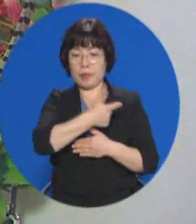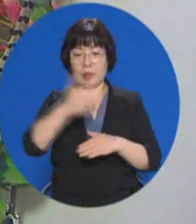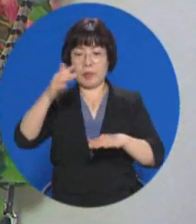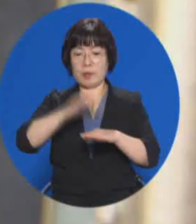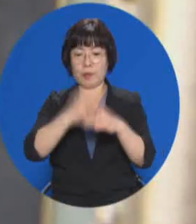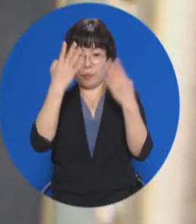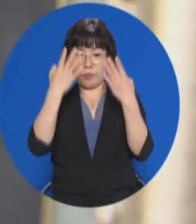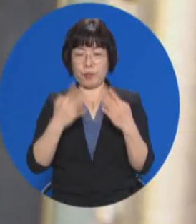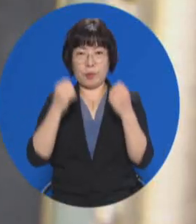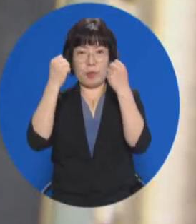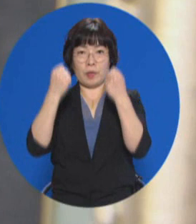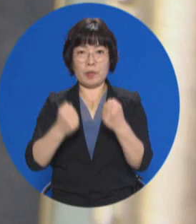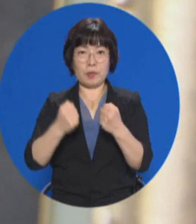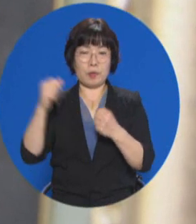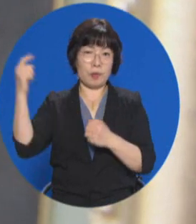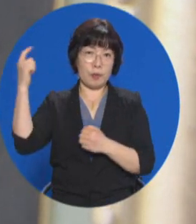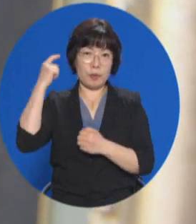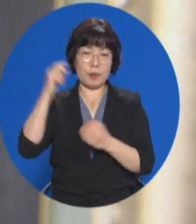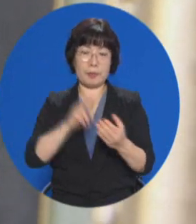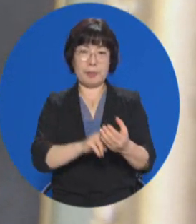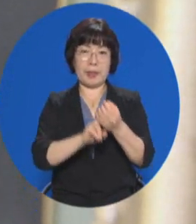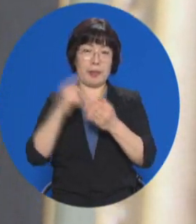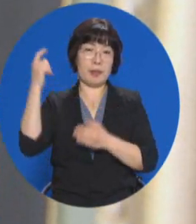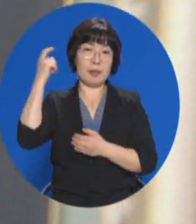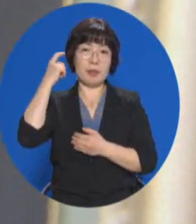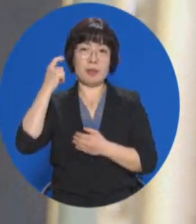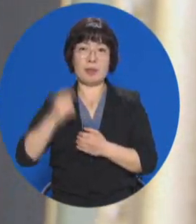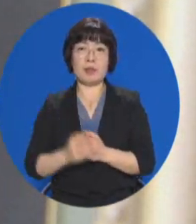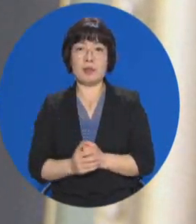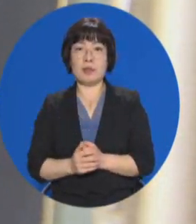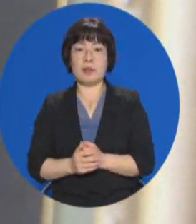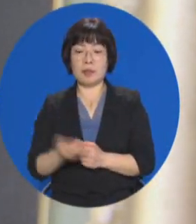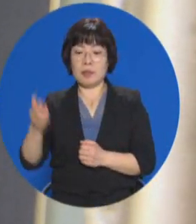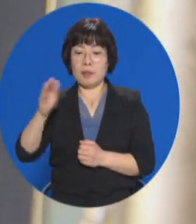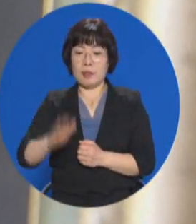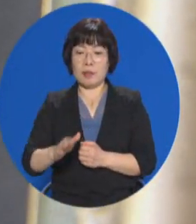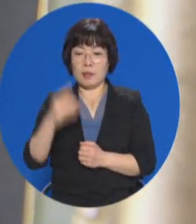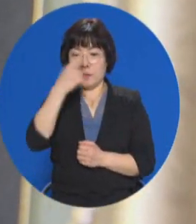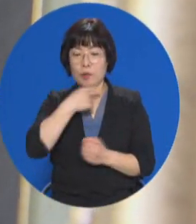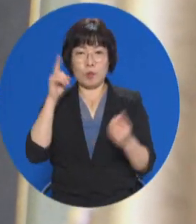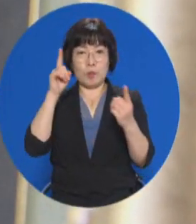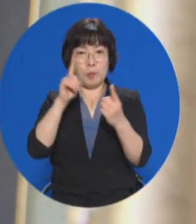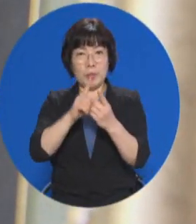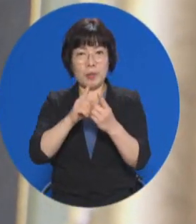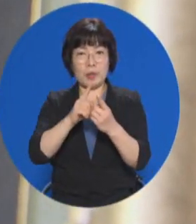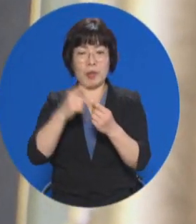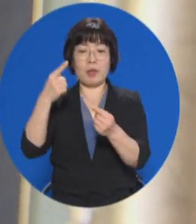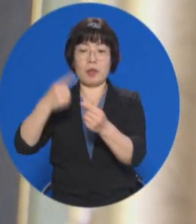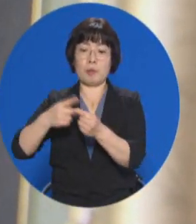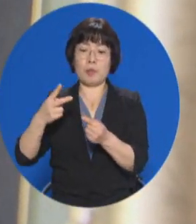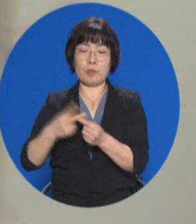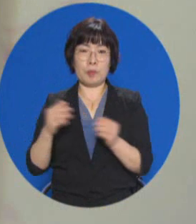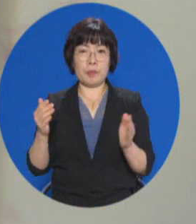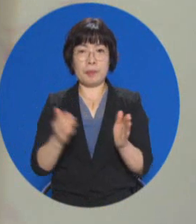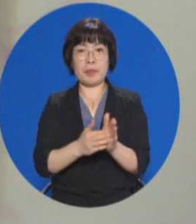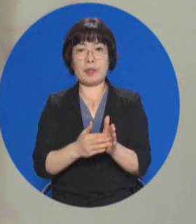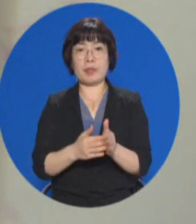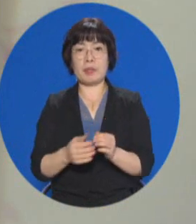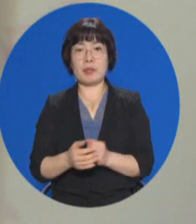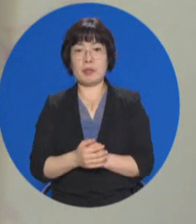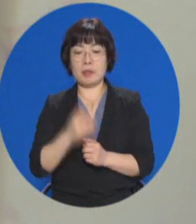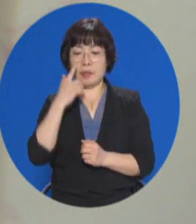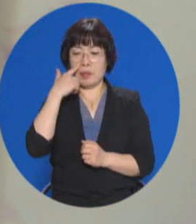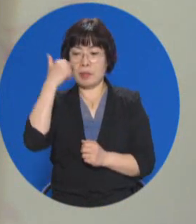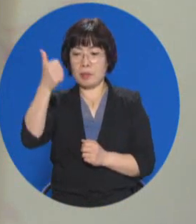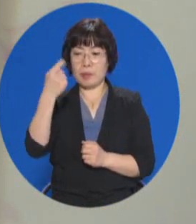대전형무소에 잡혀있다는 소식이 기적같이 들려왔습니다. 하지만 면회가 허락된 건 단 두 번뿐.